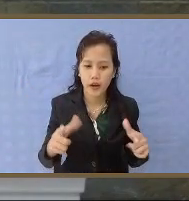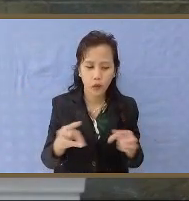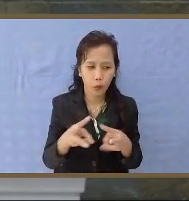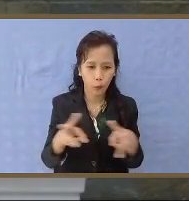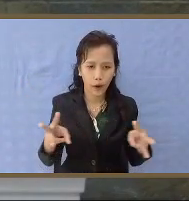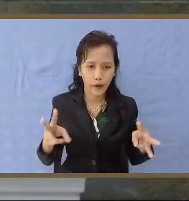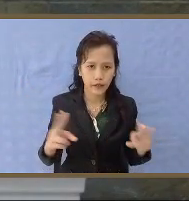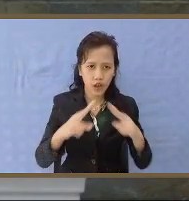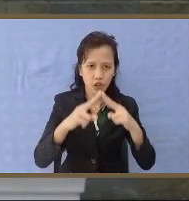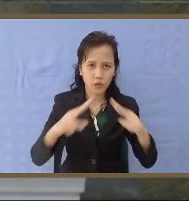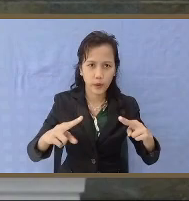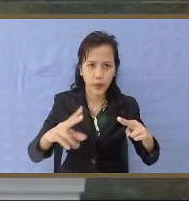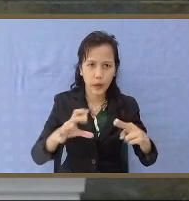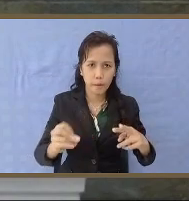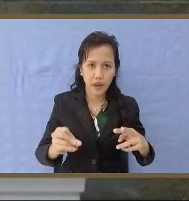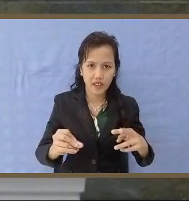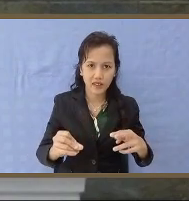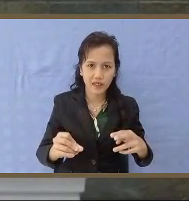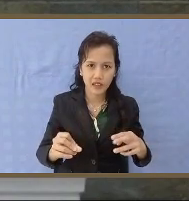Did you get that?